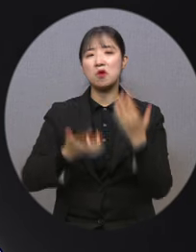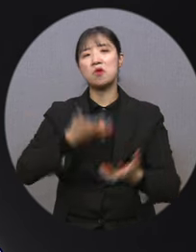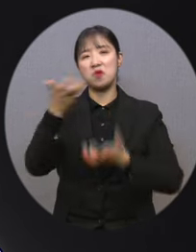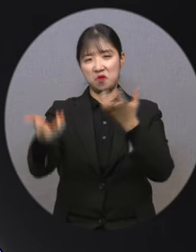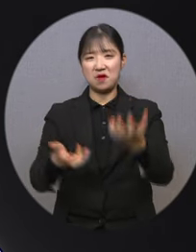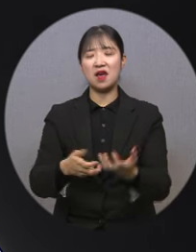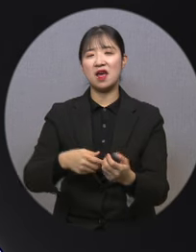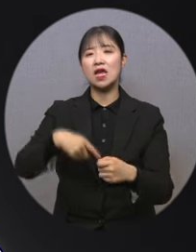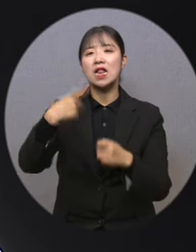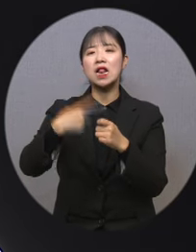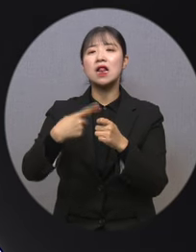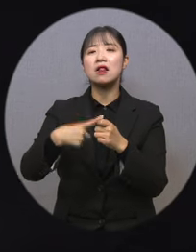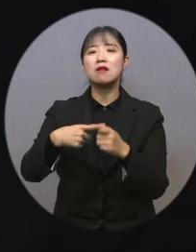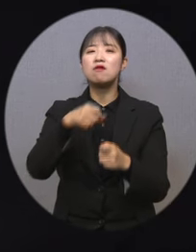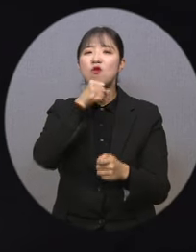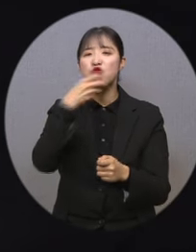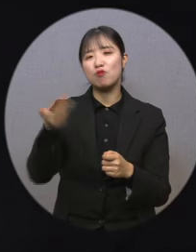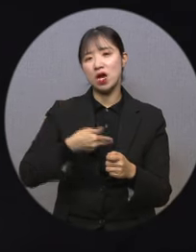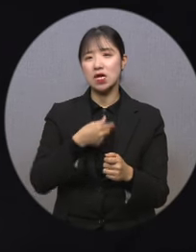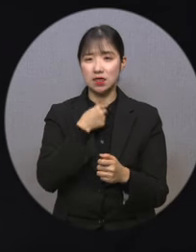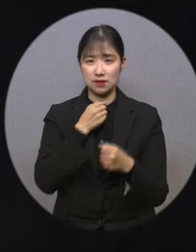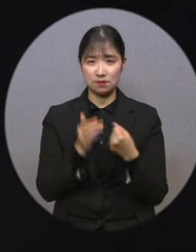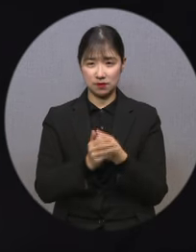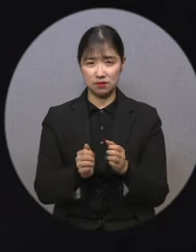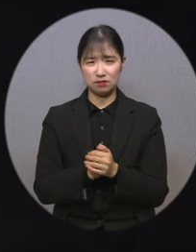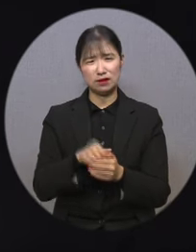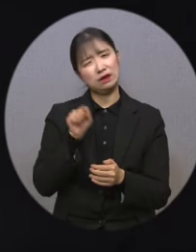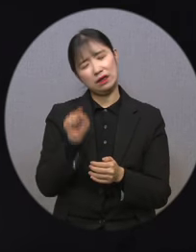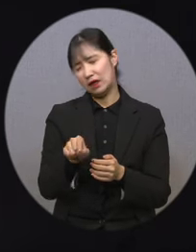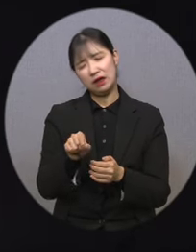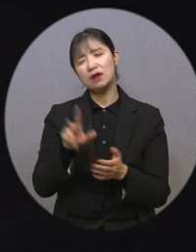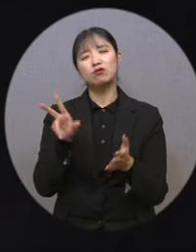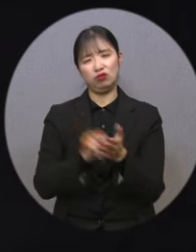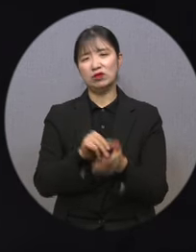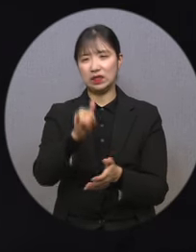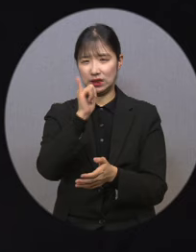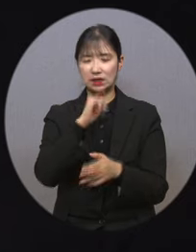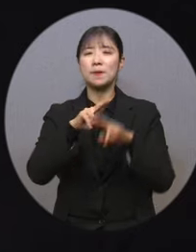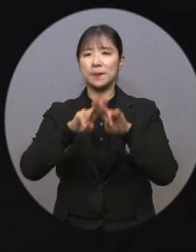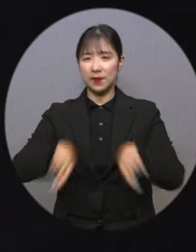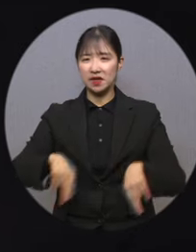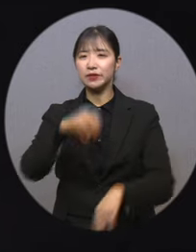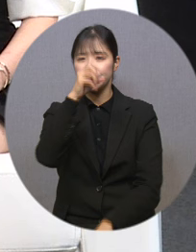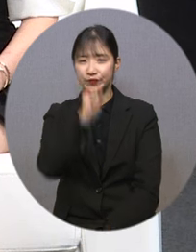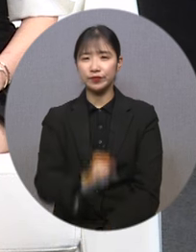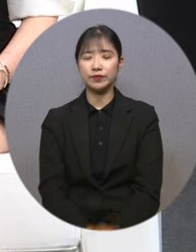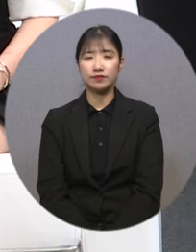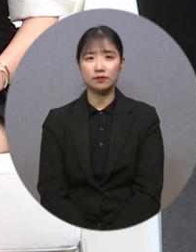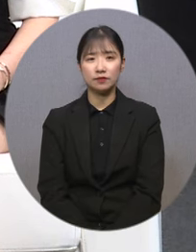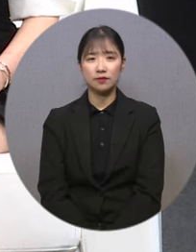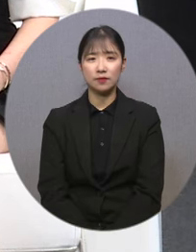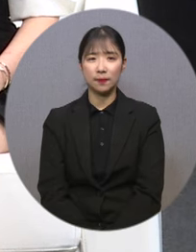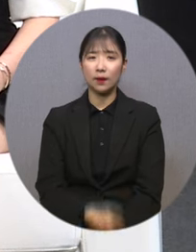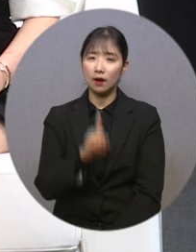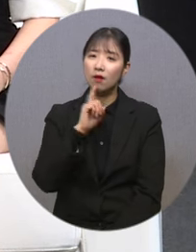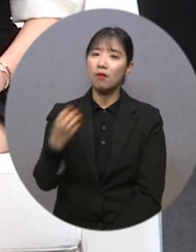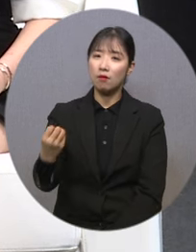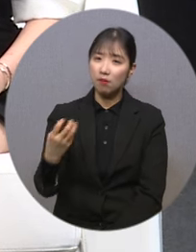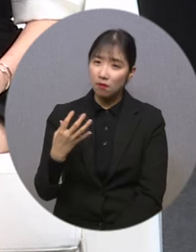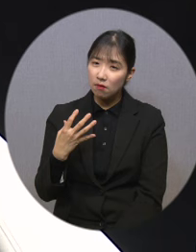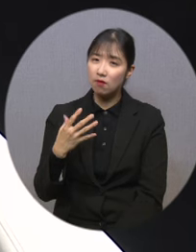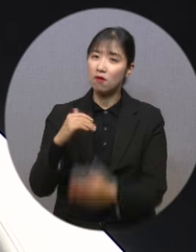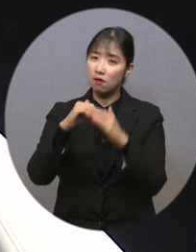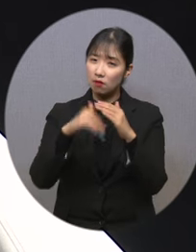받으려고. 잘못된 겁니다. 그래서 내신은 폐지합니다. 지금 말씀 듣고 보면은